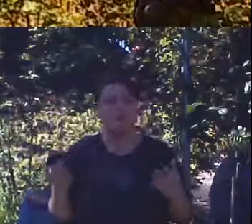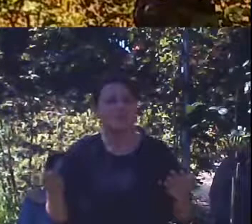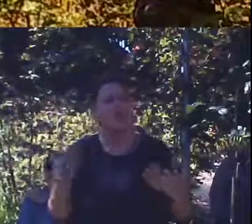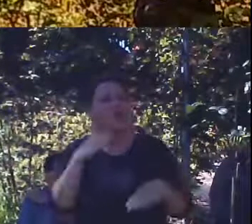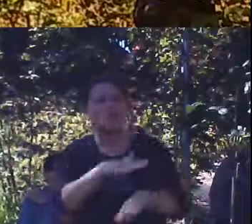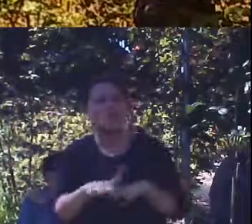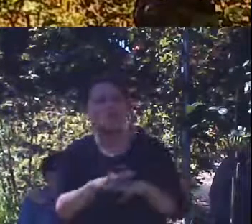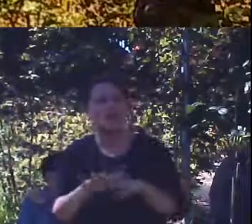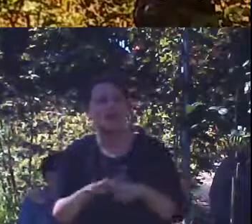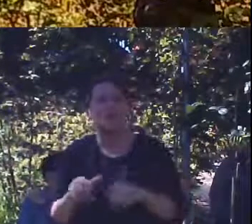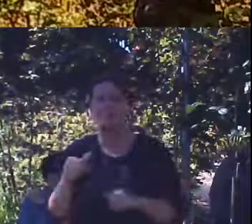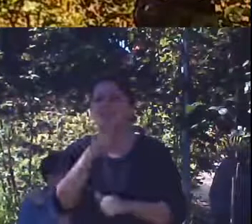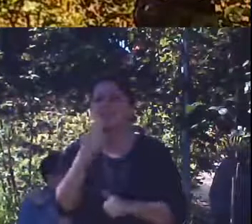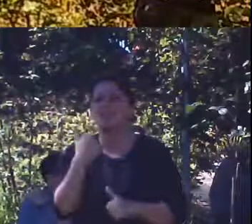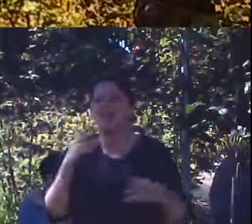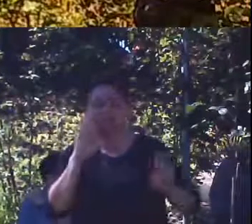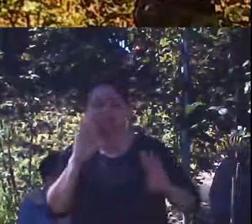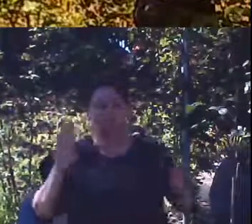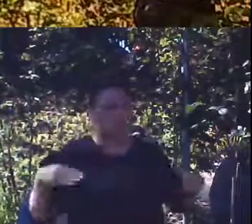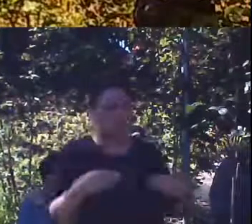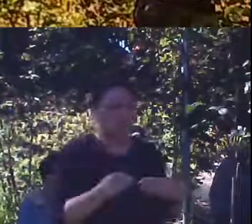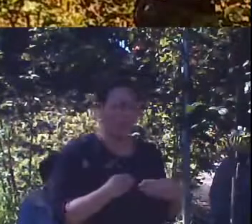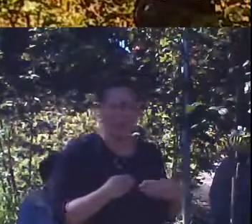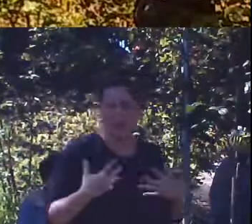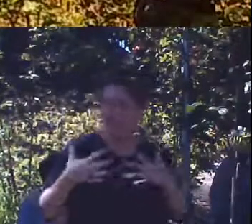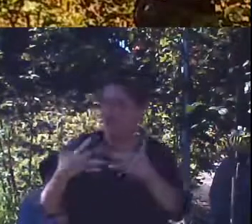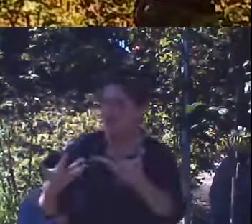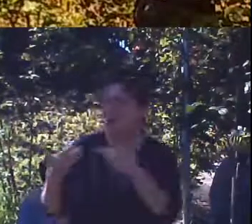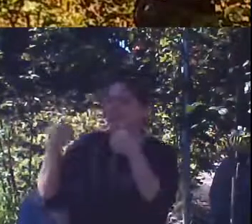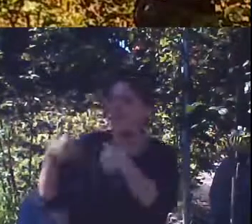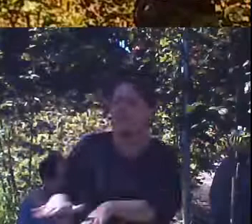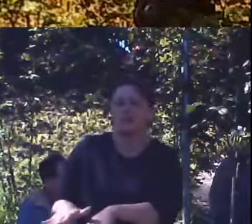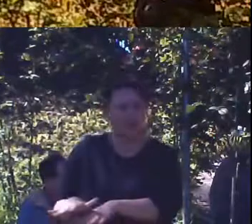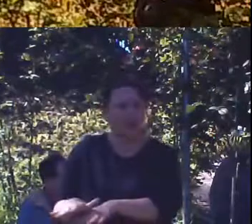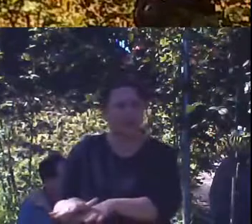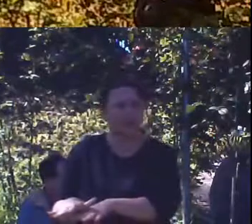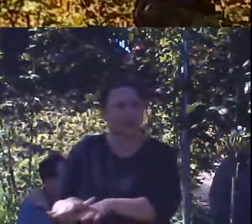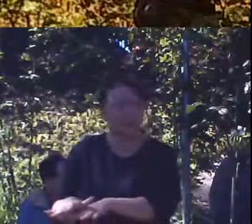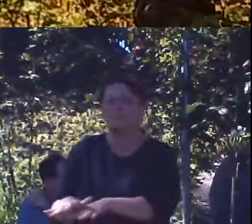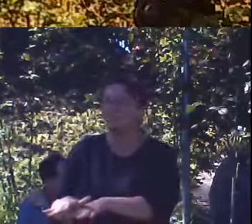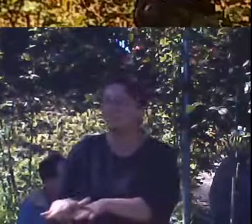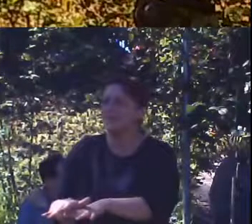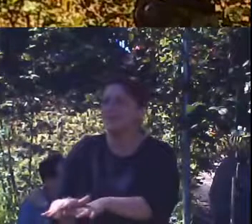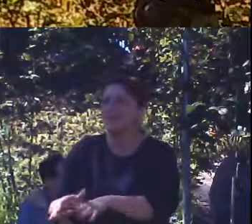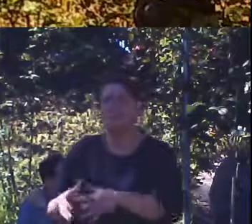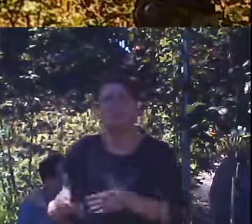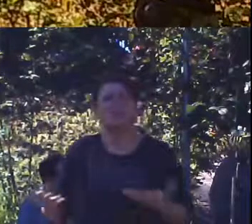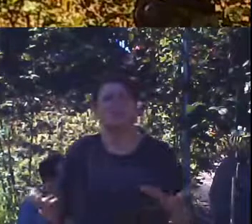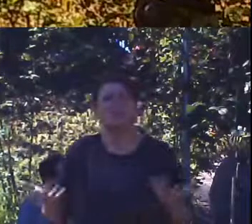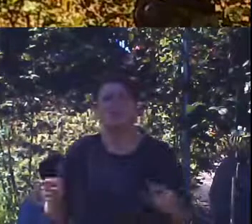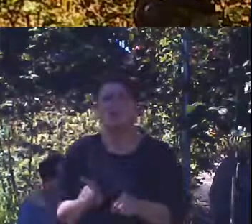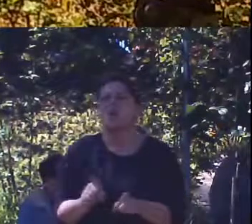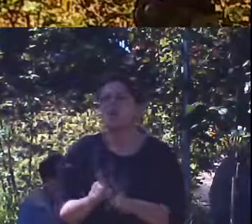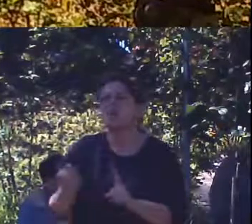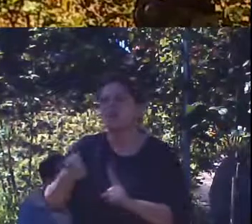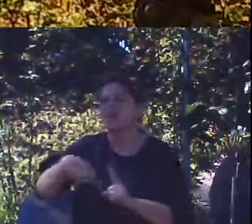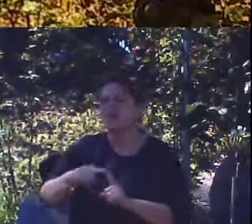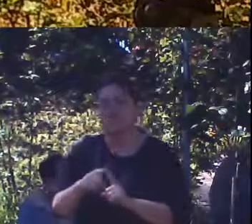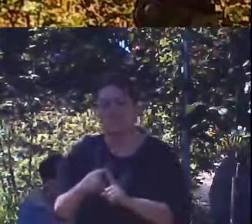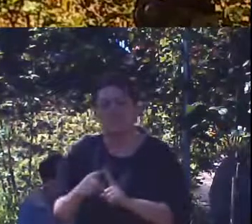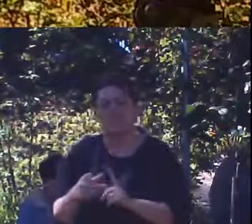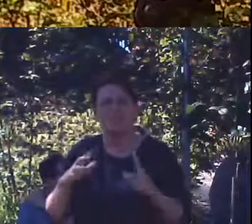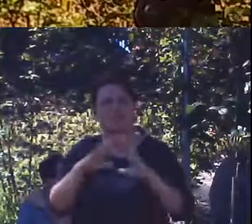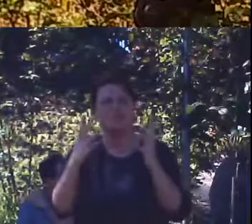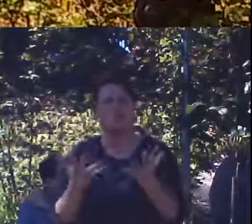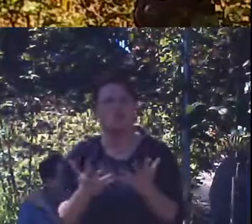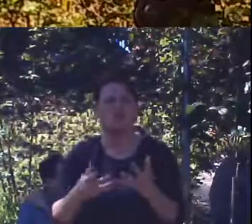chiuderci in noi stessi e rinunciare ad amare questo tempo e questo mondo allora è come se stessimo condannando